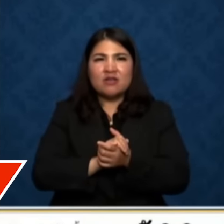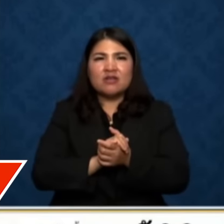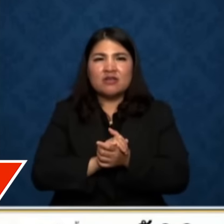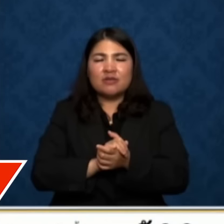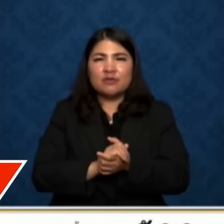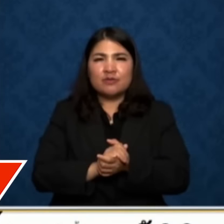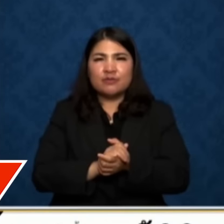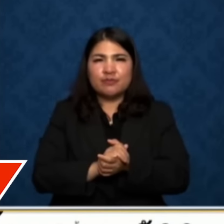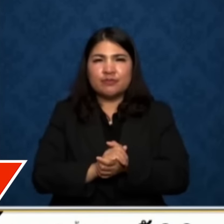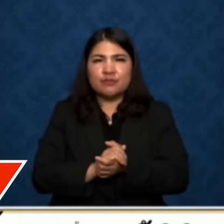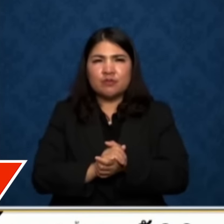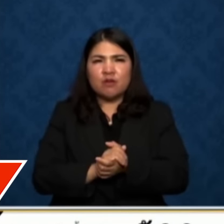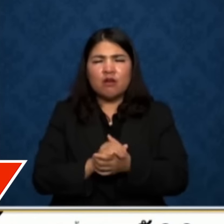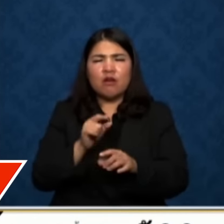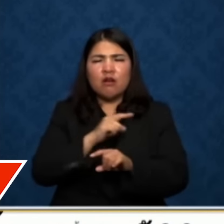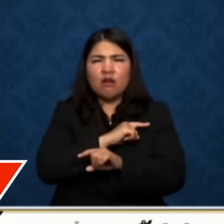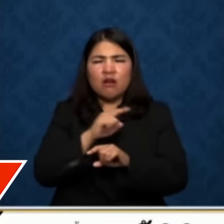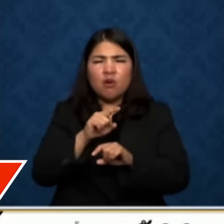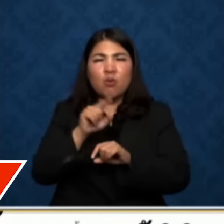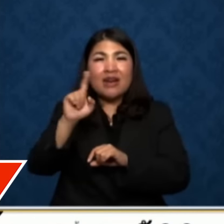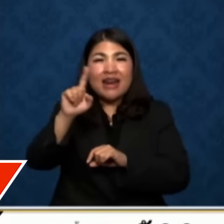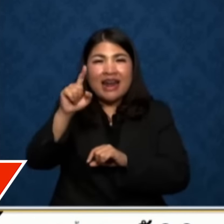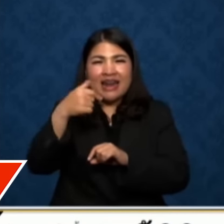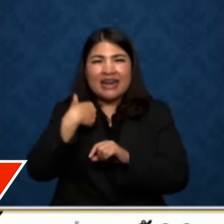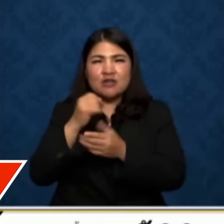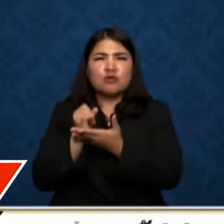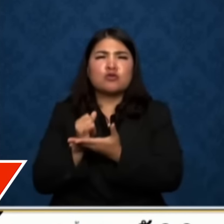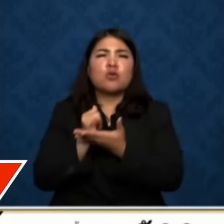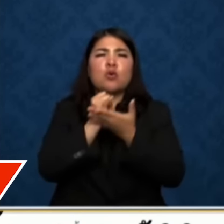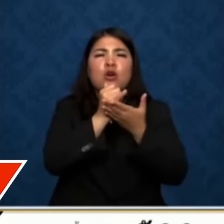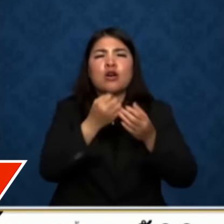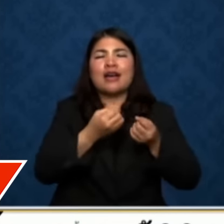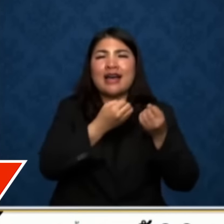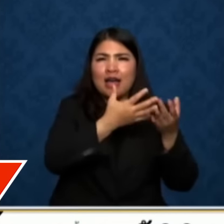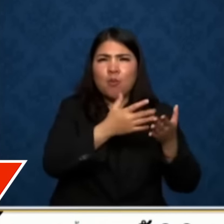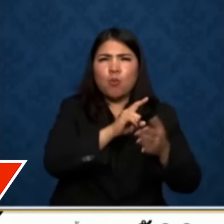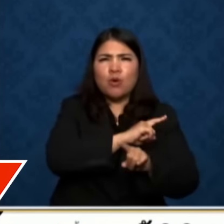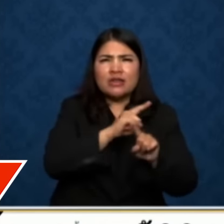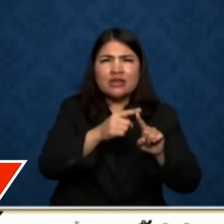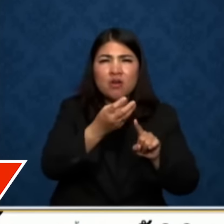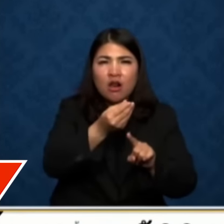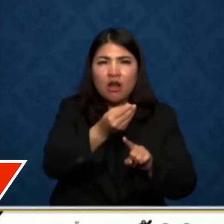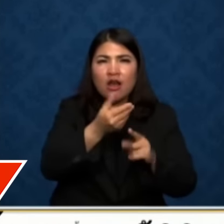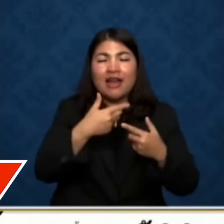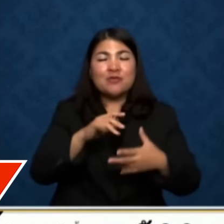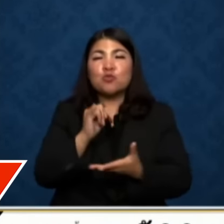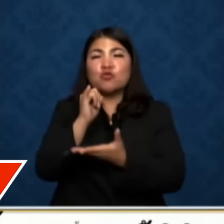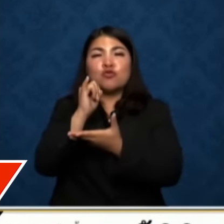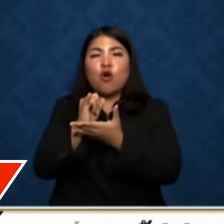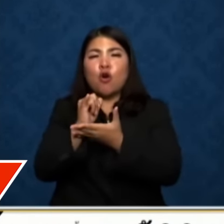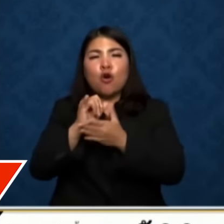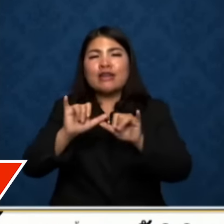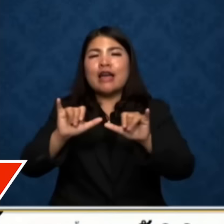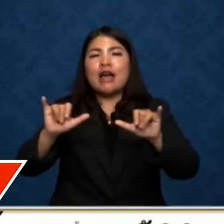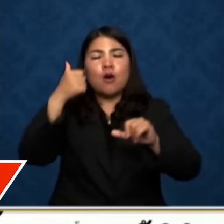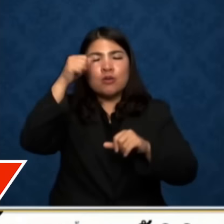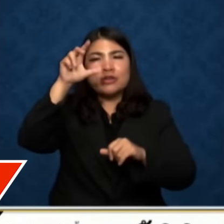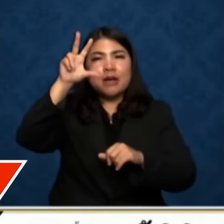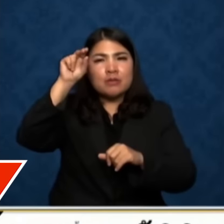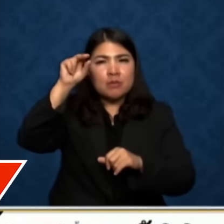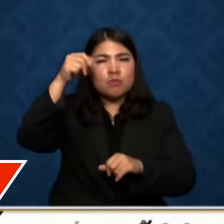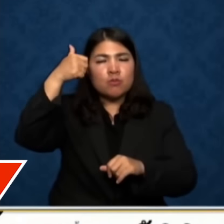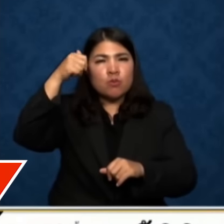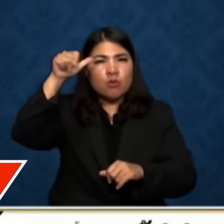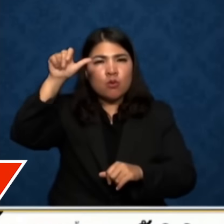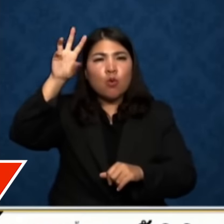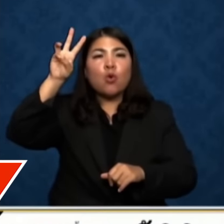วันไหนส่งกลับโรงพยาบาลข้างในได้หรือไม่โอเค นอนอยู่ยาว30วัน60วันผ่านมา